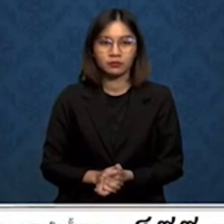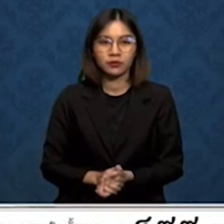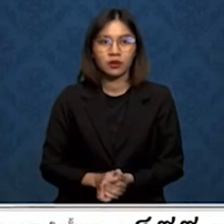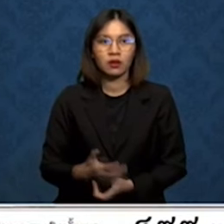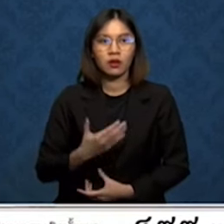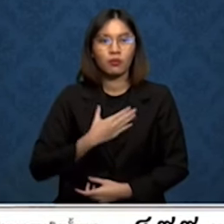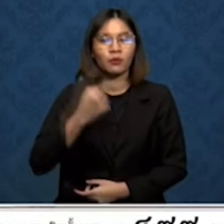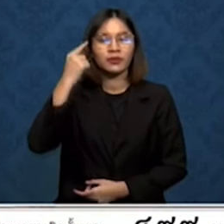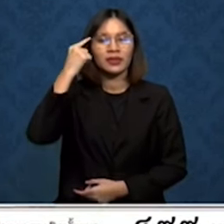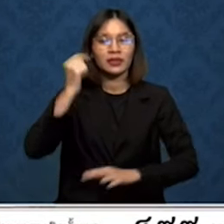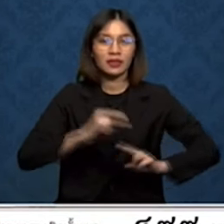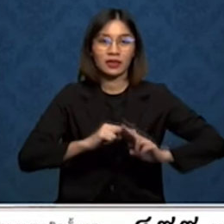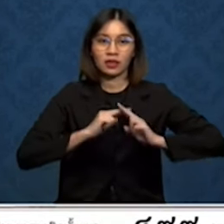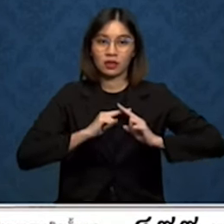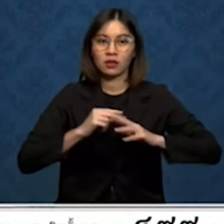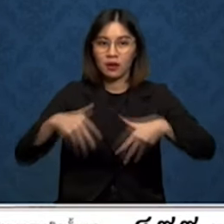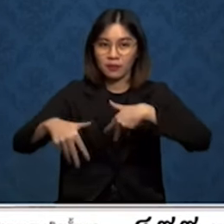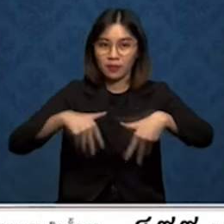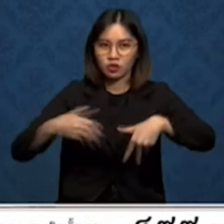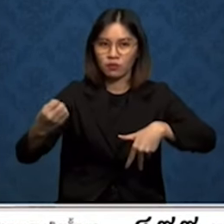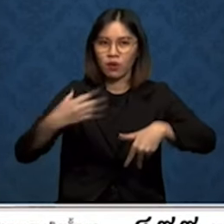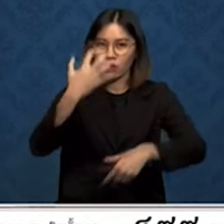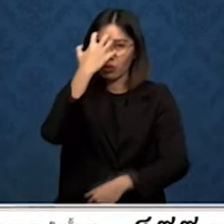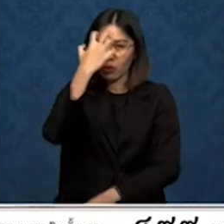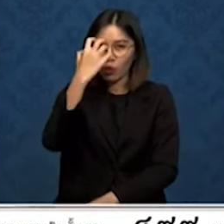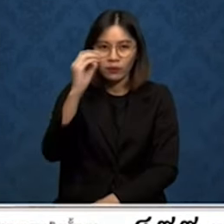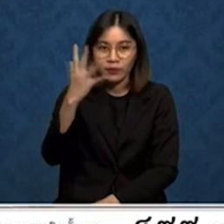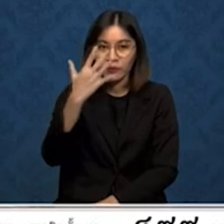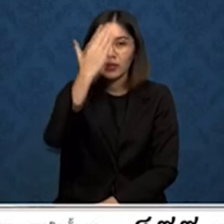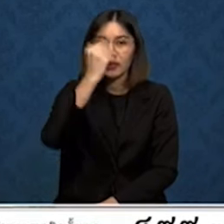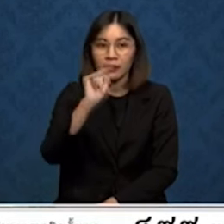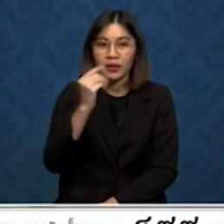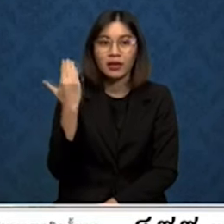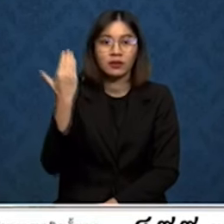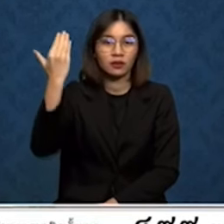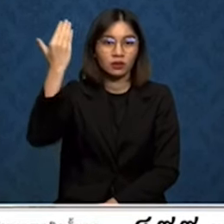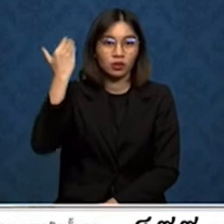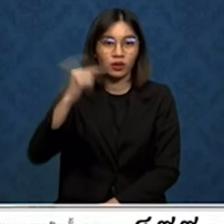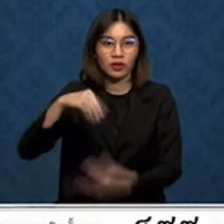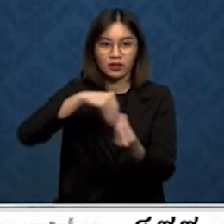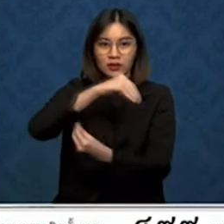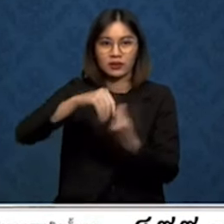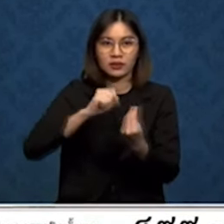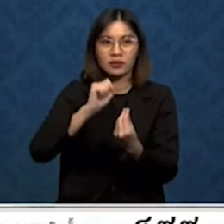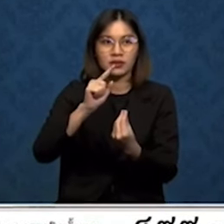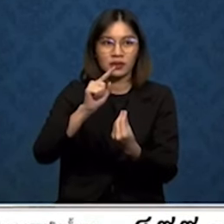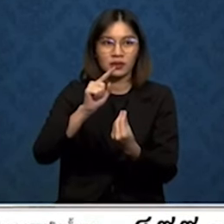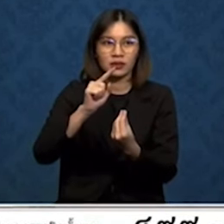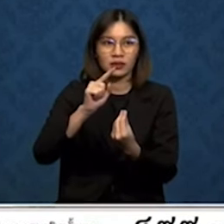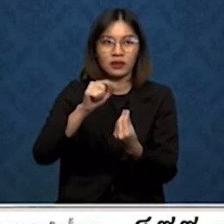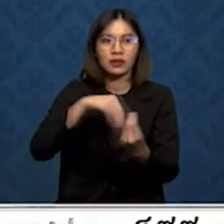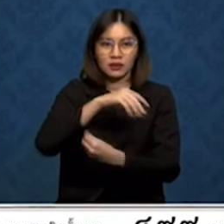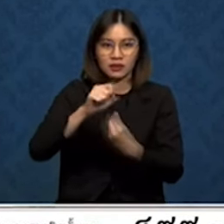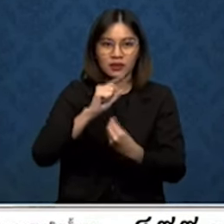ผมอนุมานเอาเองว่าที่ประชาชนบอกวไม่โกรดเลยเพระว่าตอนนั้นเศรษฐกิจยัง